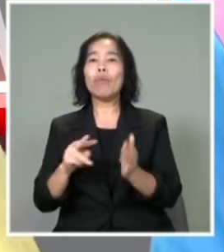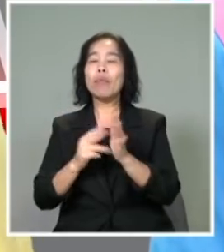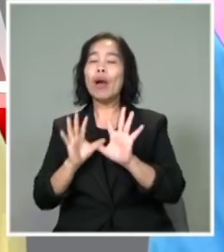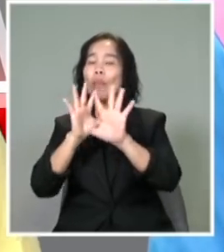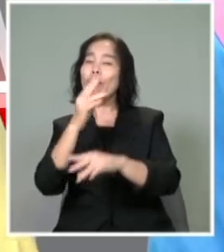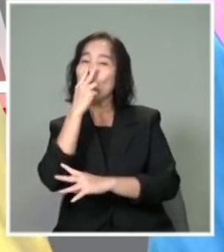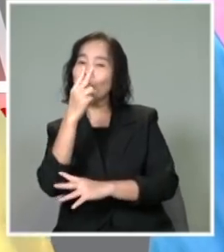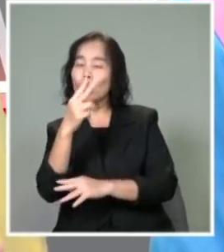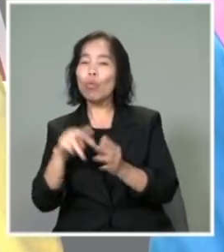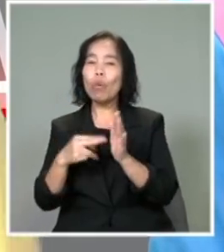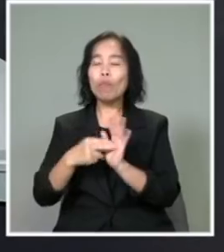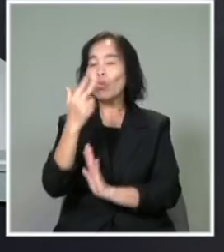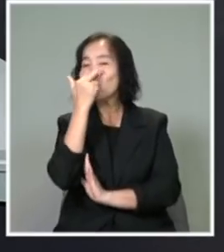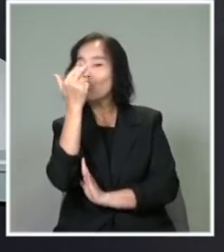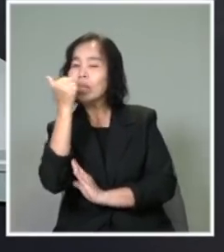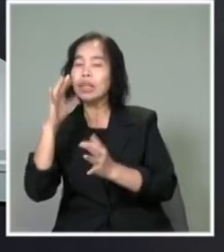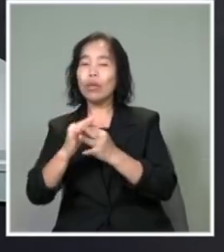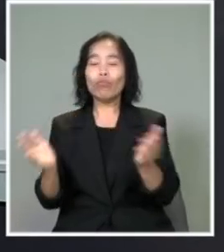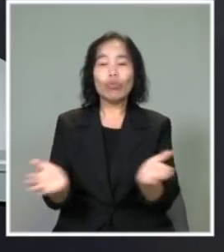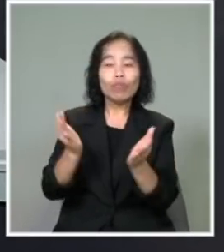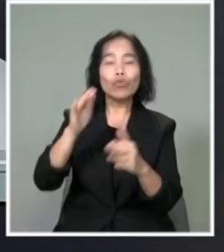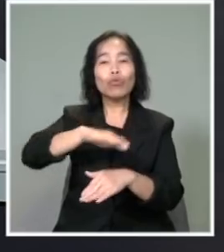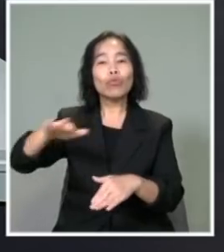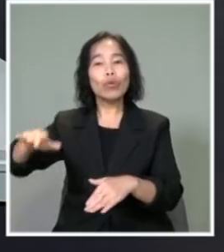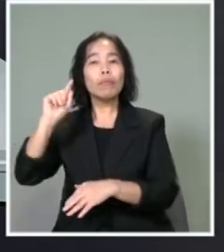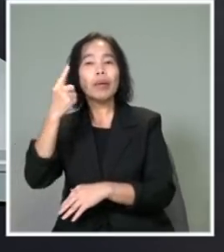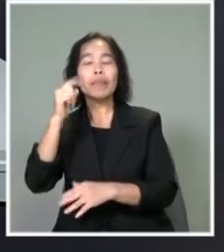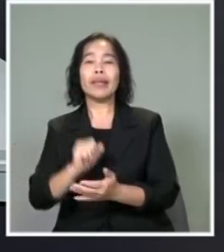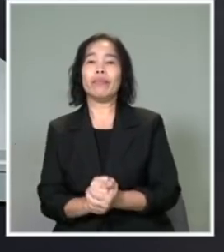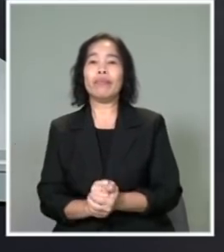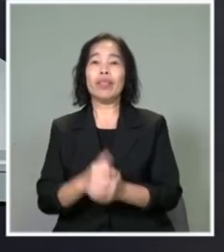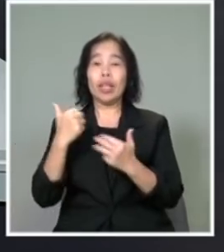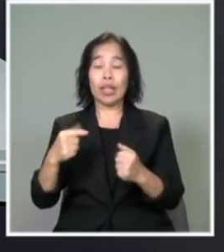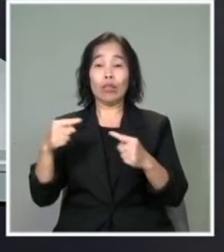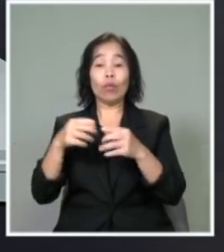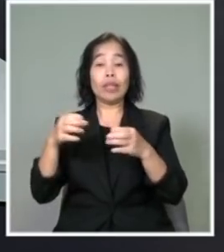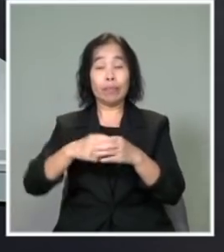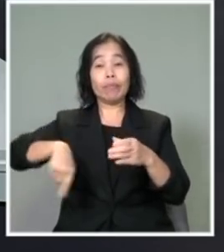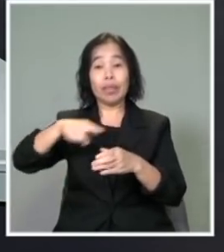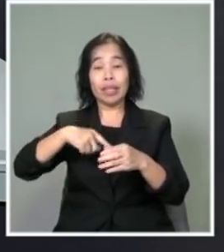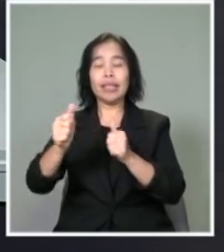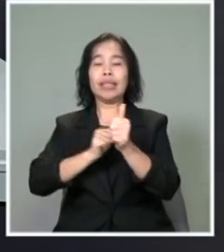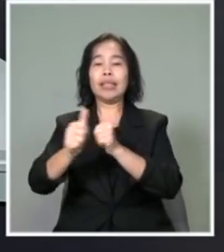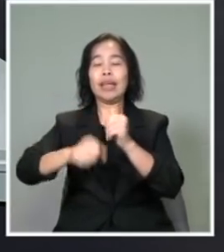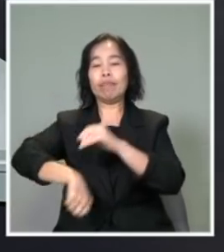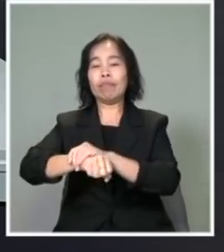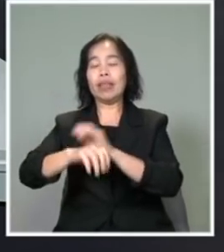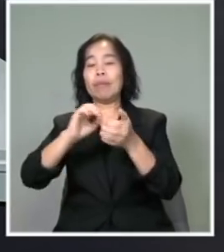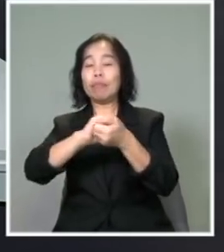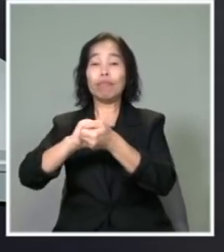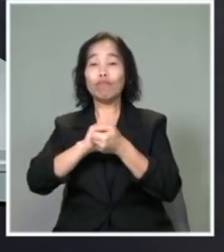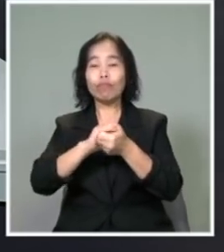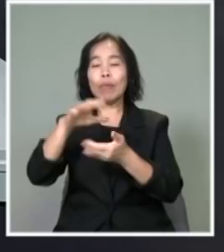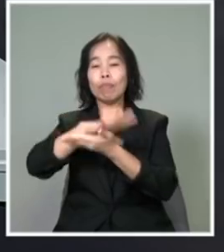ราเมามันกับเพื่อนๆร่วมสถาบันเดียวกันนั่นเองครับมาได้เลยครับ นะฮะนี่คือจตุรมิตรสามัคคีครั้งที่29นะครับ9พฤศจิกาย